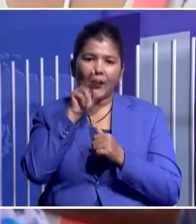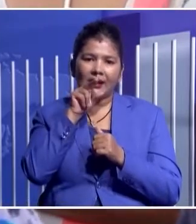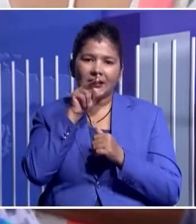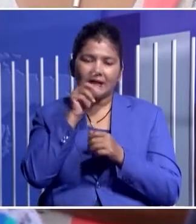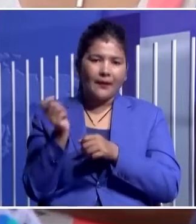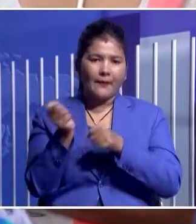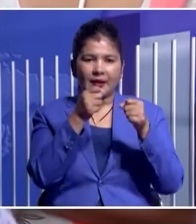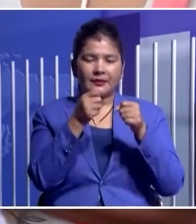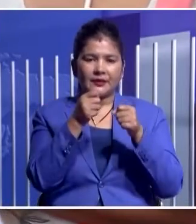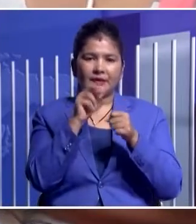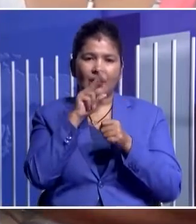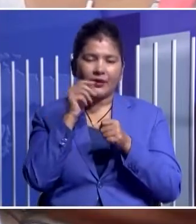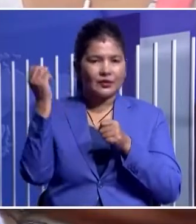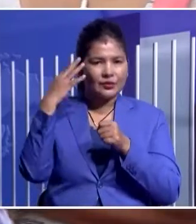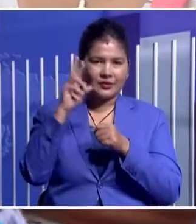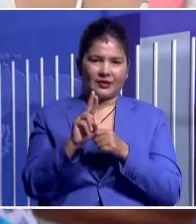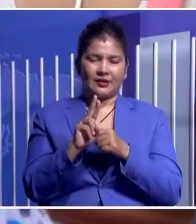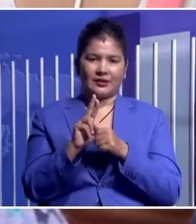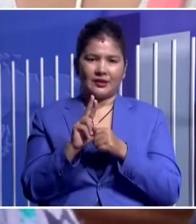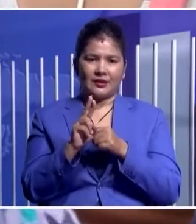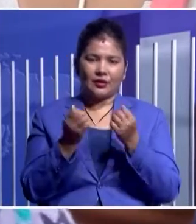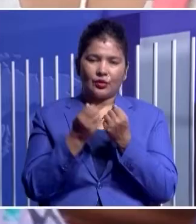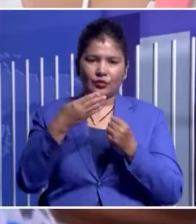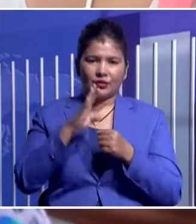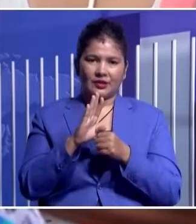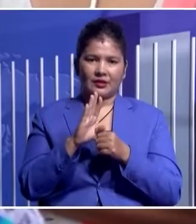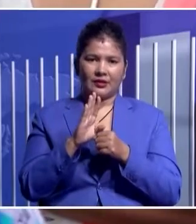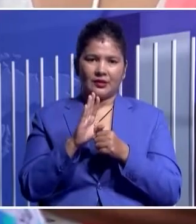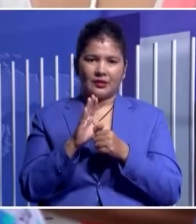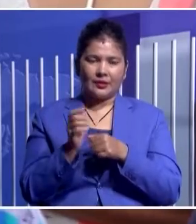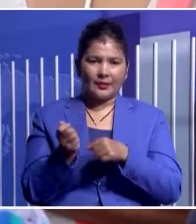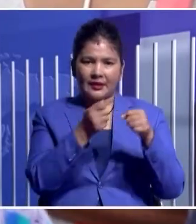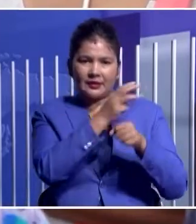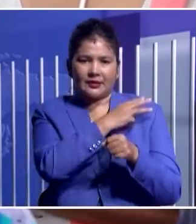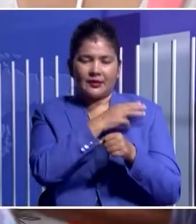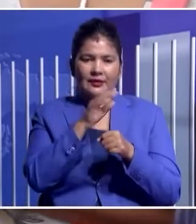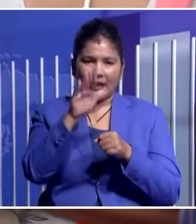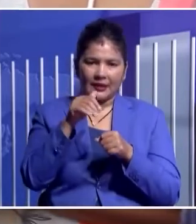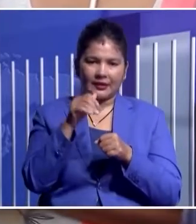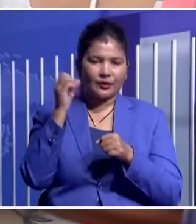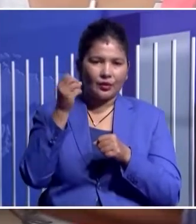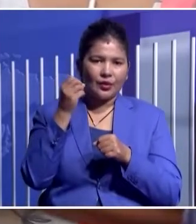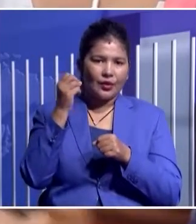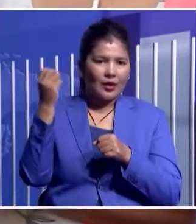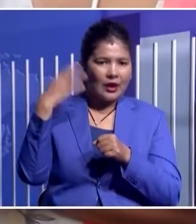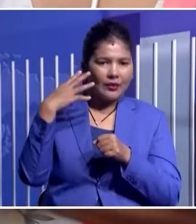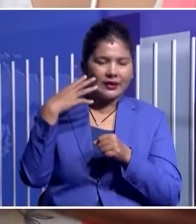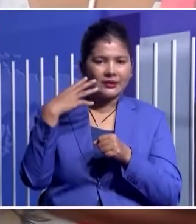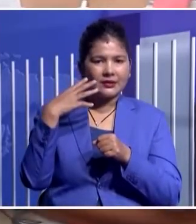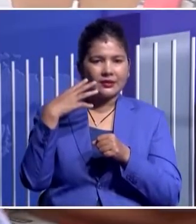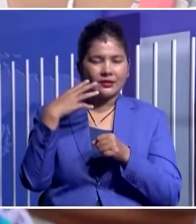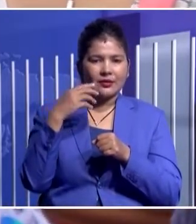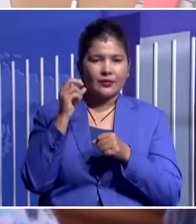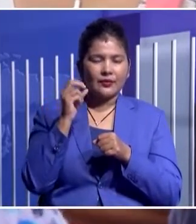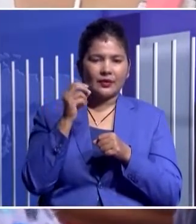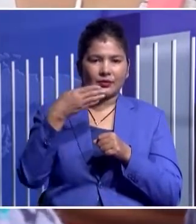ब्याट्सम्यानको आवाज सुनेर चाहिँ बलरले बलिङ गर्नुहुन्छ र ब्याटरले पनि उताबाट आइरहेको आवाज बल जुन आवाज दिने बल